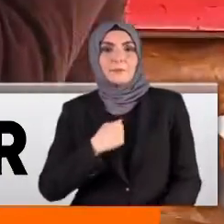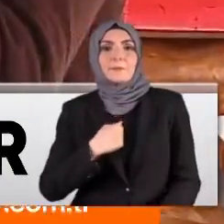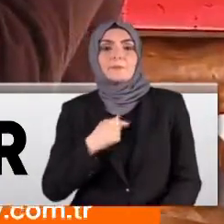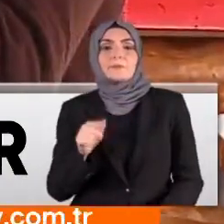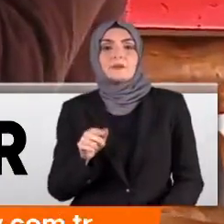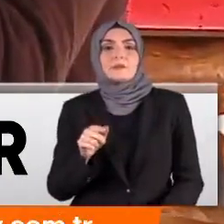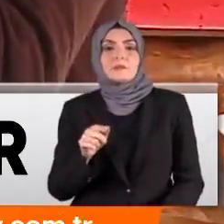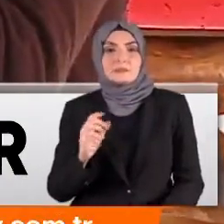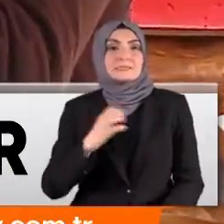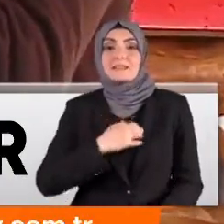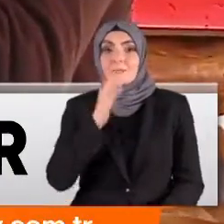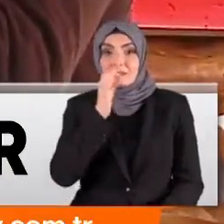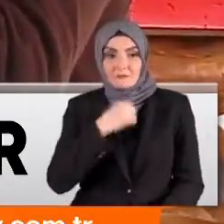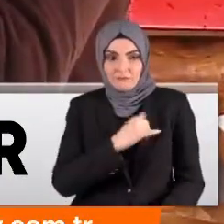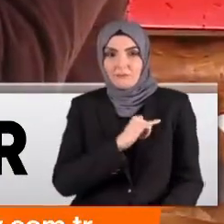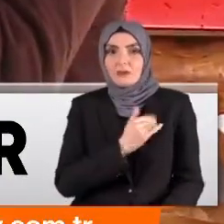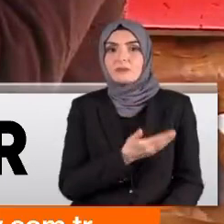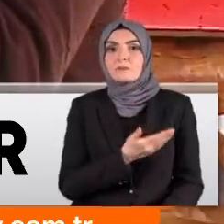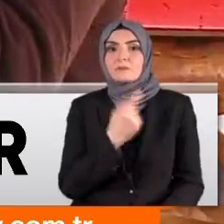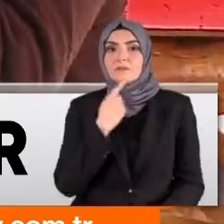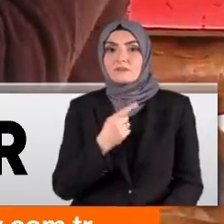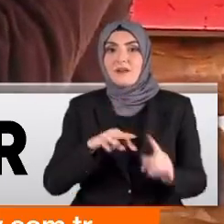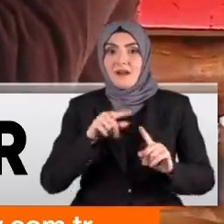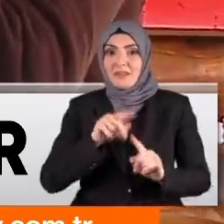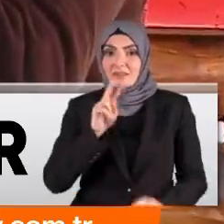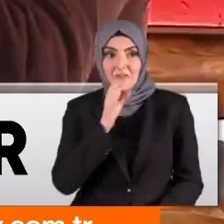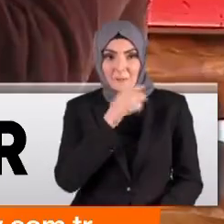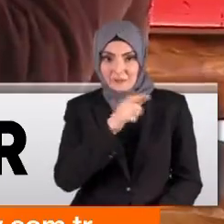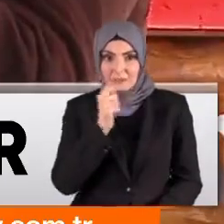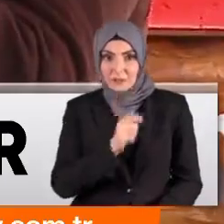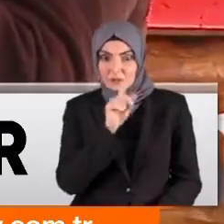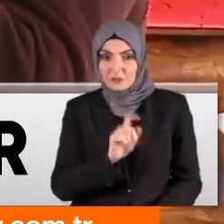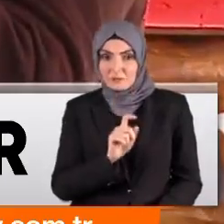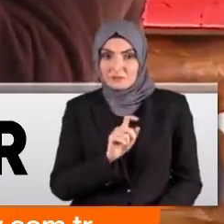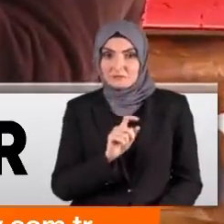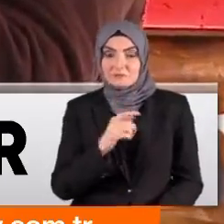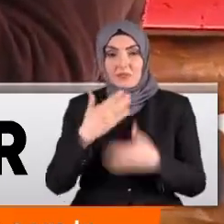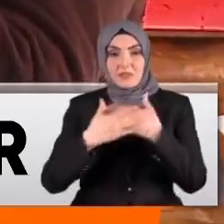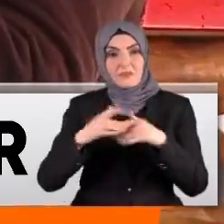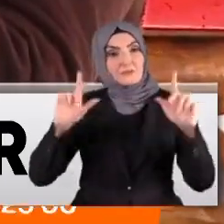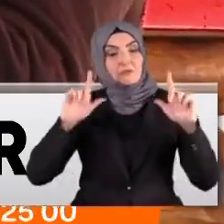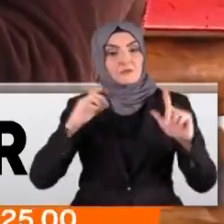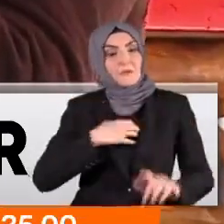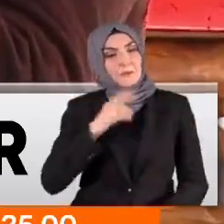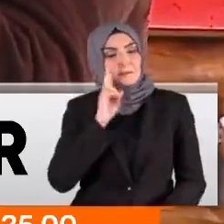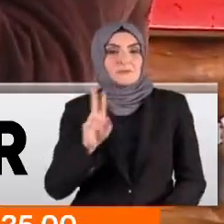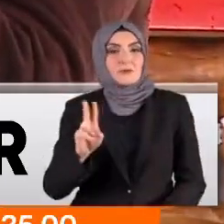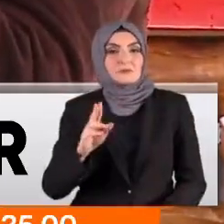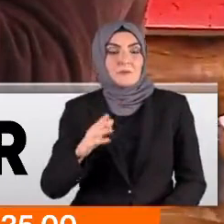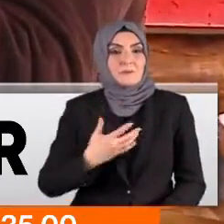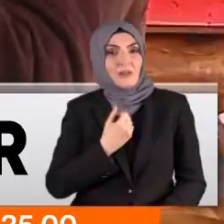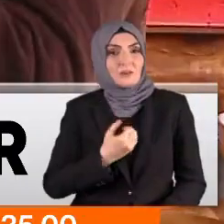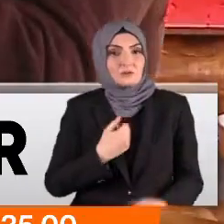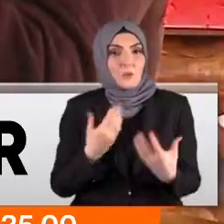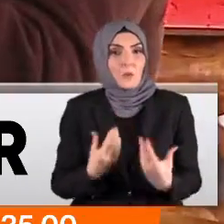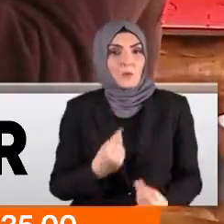mı? Merak ettim. Ne zaman izleyeceğim kendimi? Heyecanlandım biliyor musunuz? ATV Haber böyle bir şey yapamaz. Böyle bir